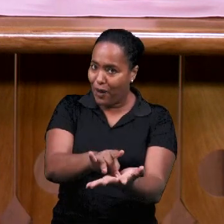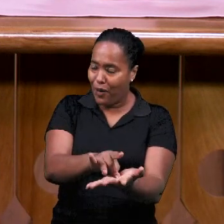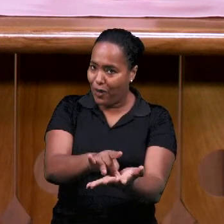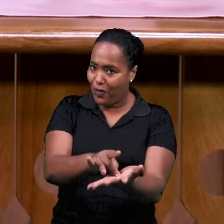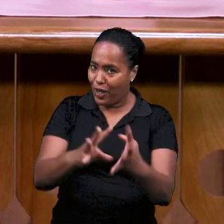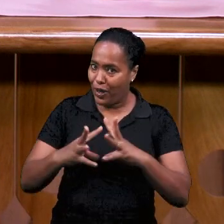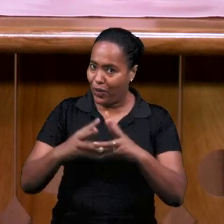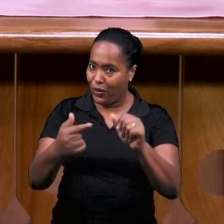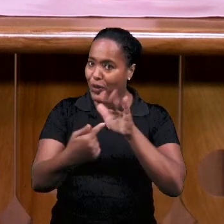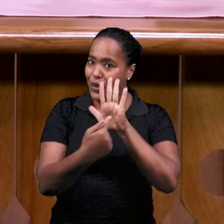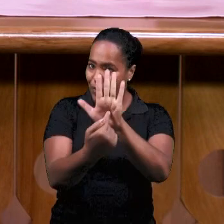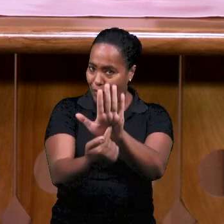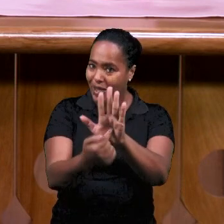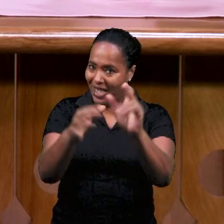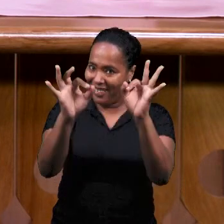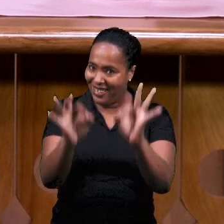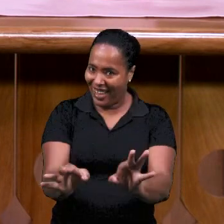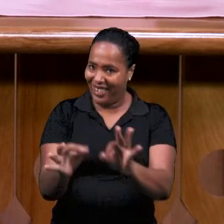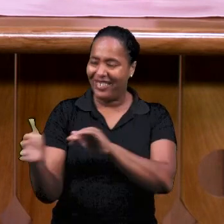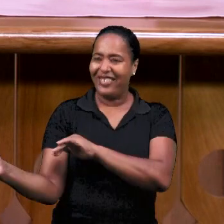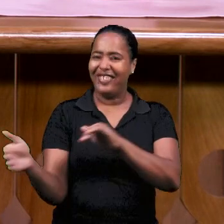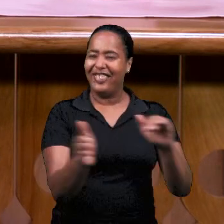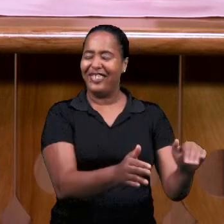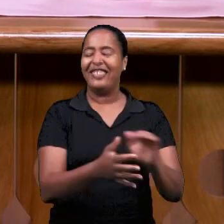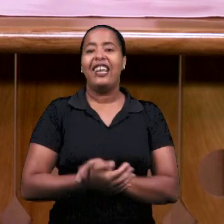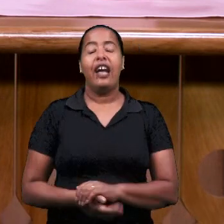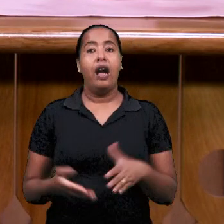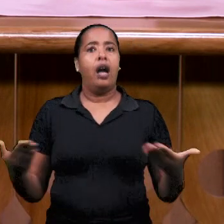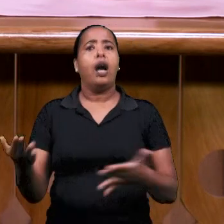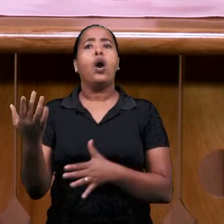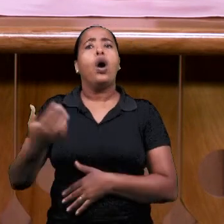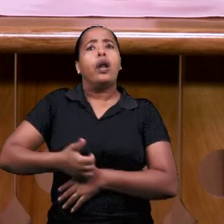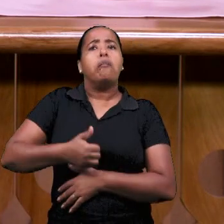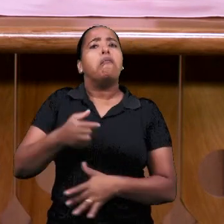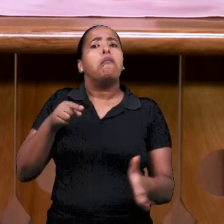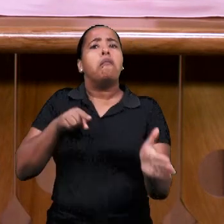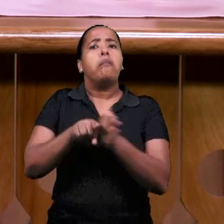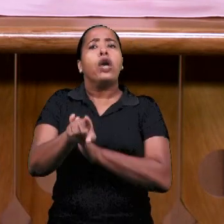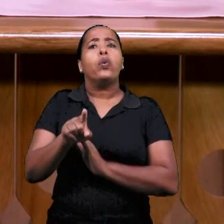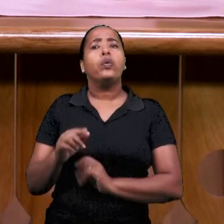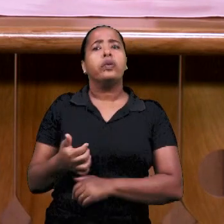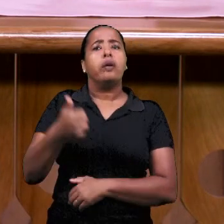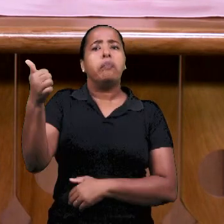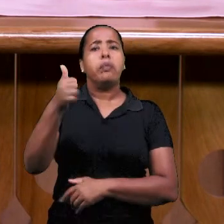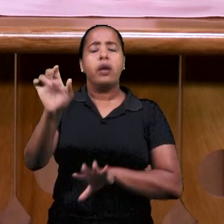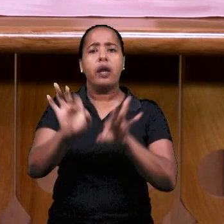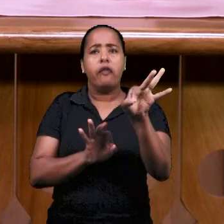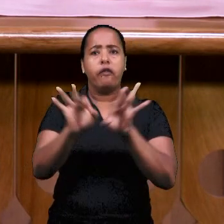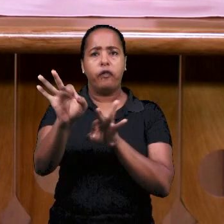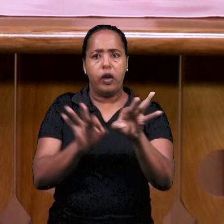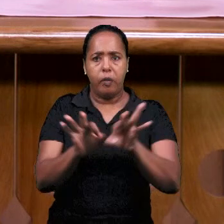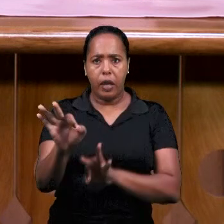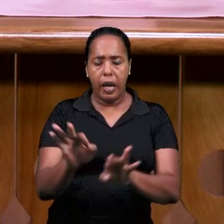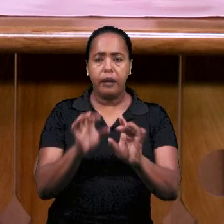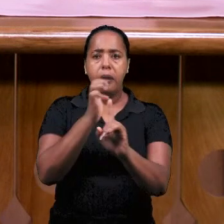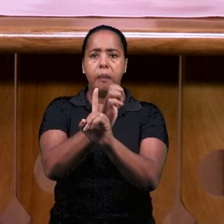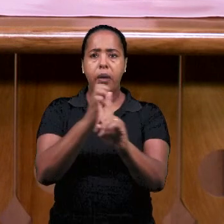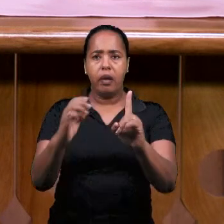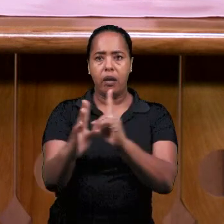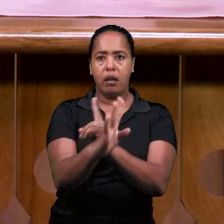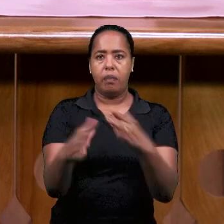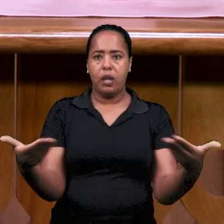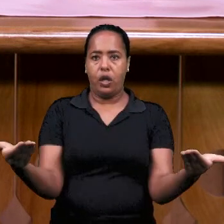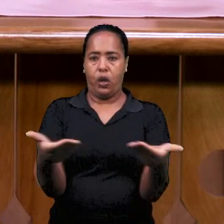pour confirmer ce qui a été déjà dit jusqu'ici. Passons maintenant à notre première question qui a été formulée pour cette école